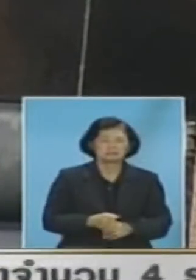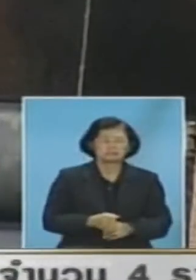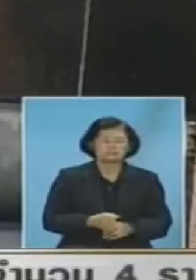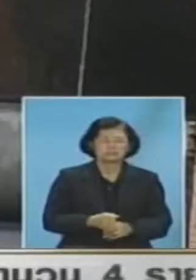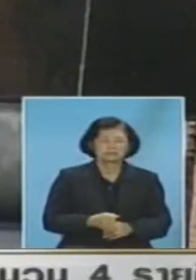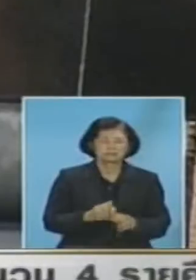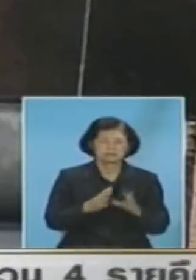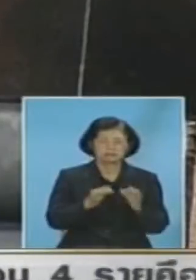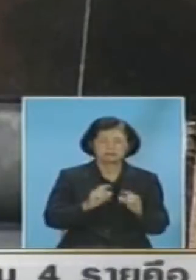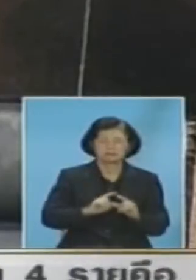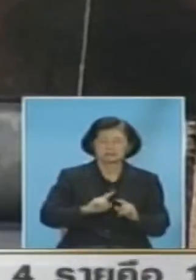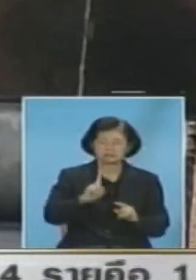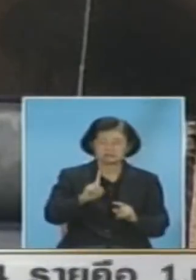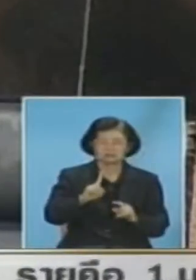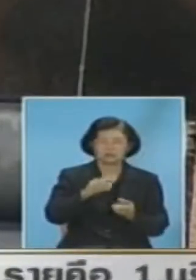เรื่องแรกนะคะ